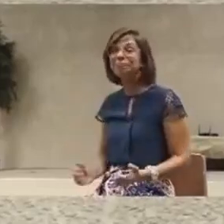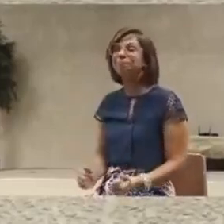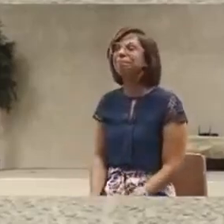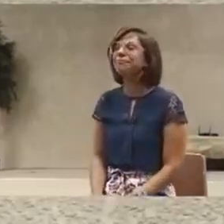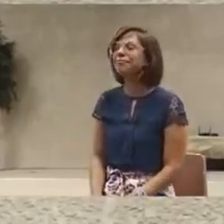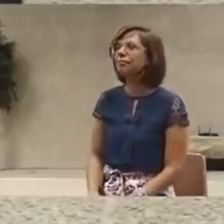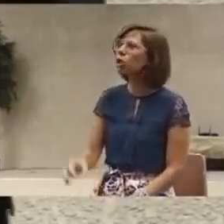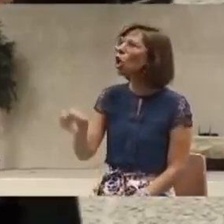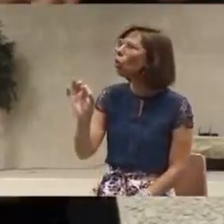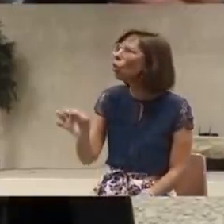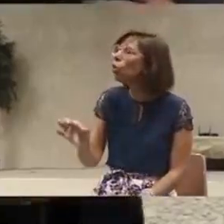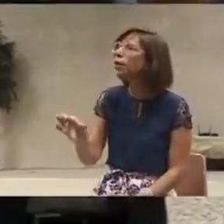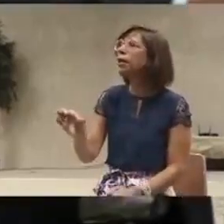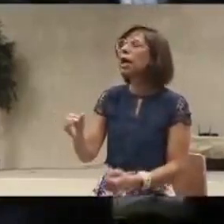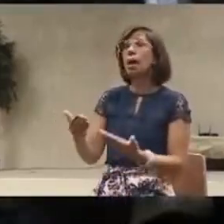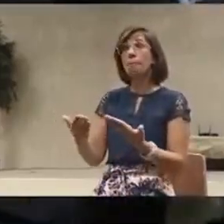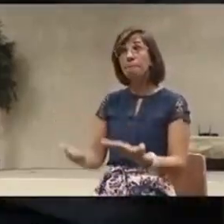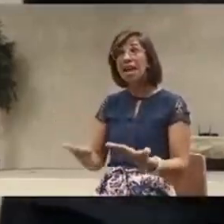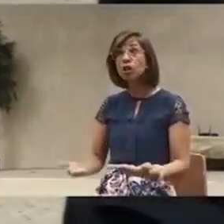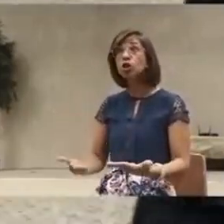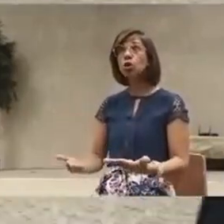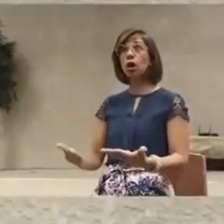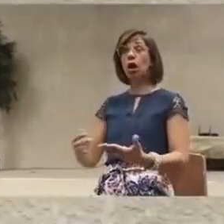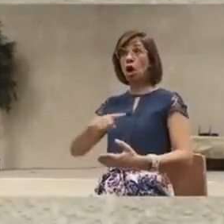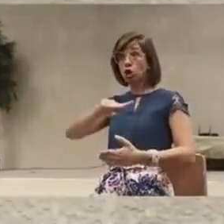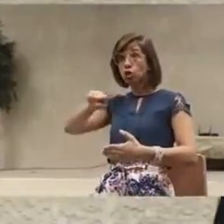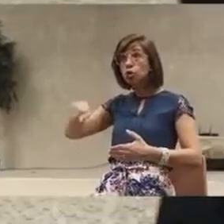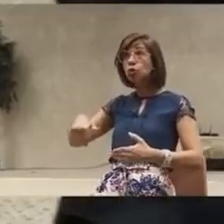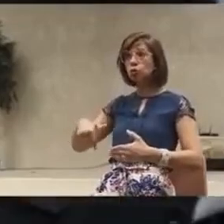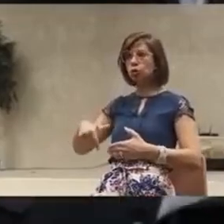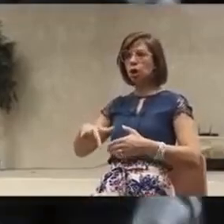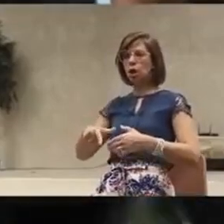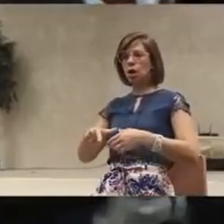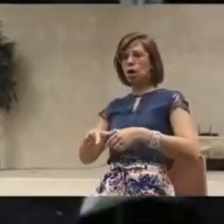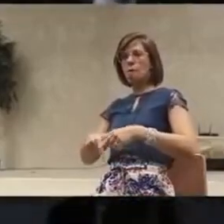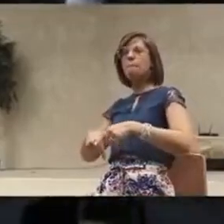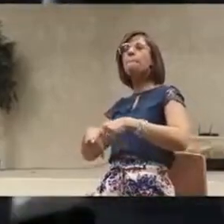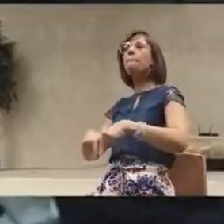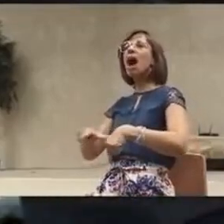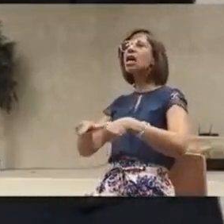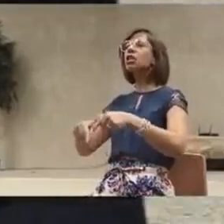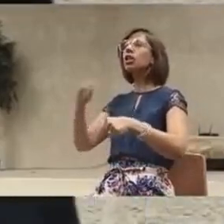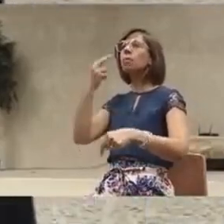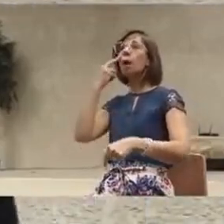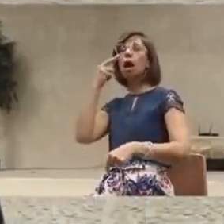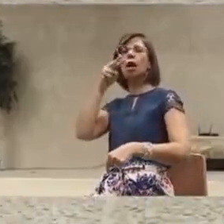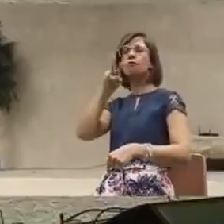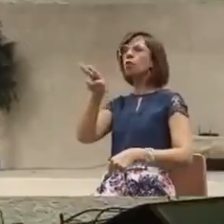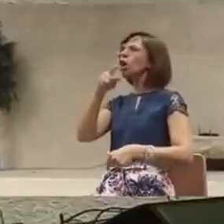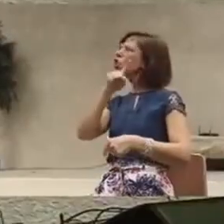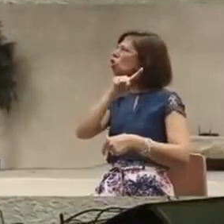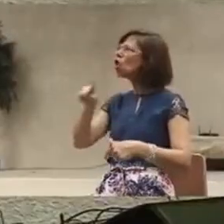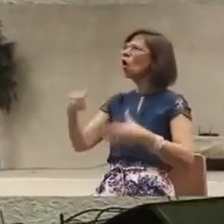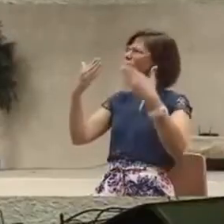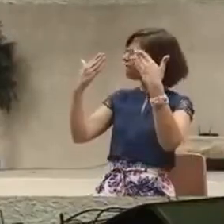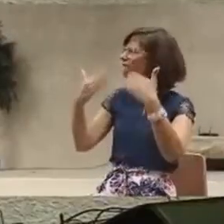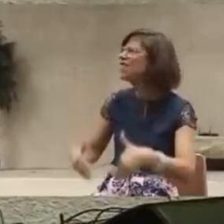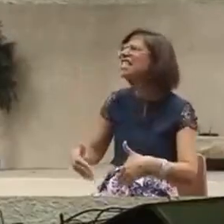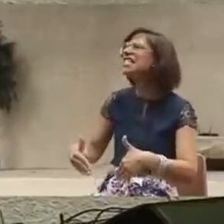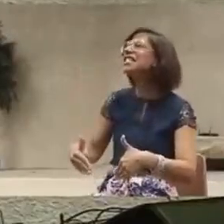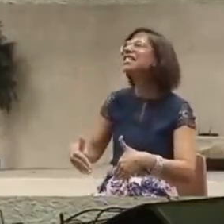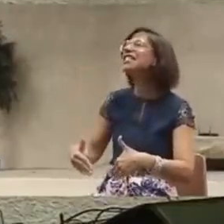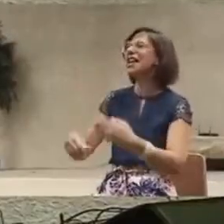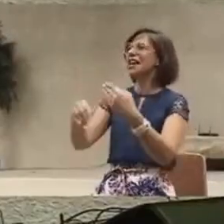de ne pas marcher selon la vue, selon nos impressions, mais nous avons la capacité de marcher désormais par